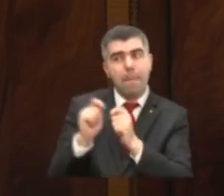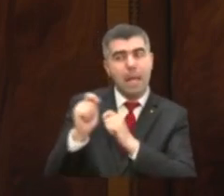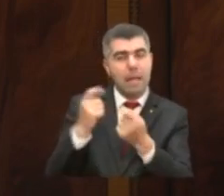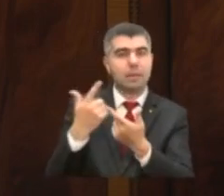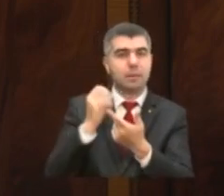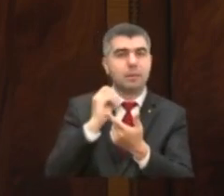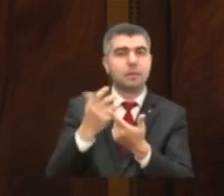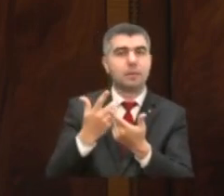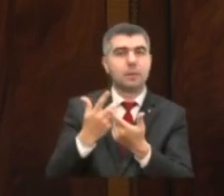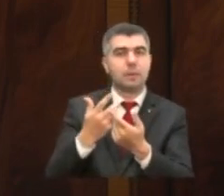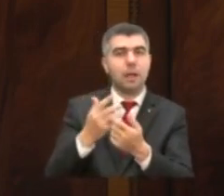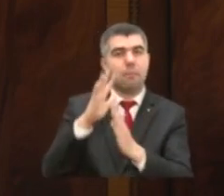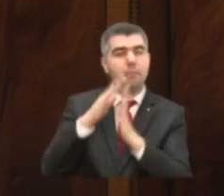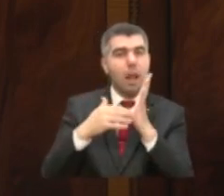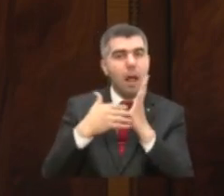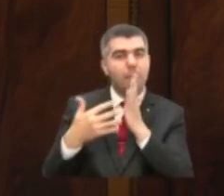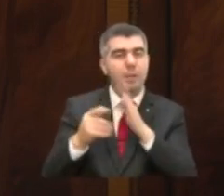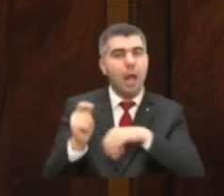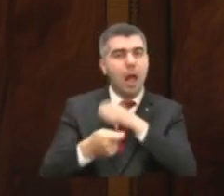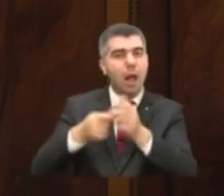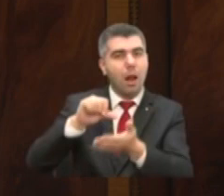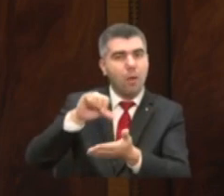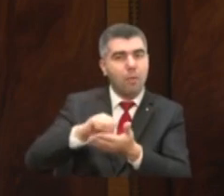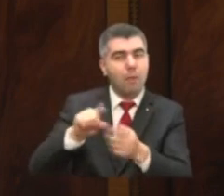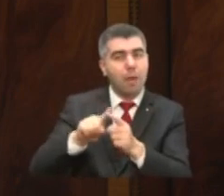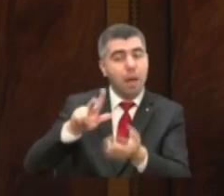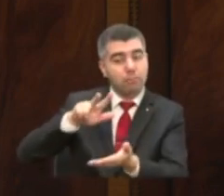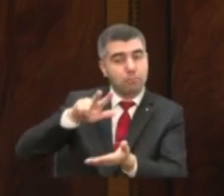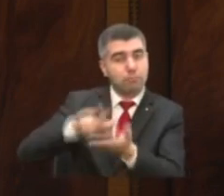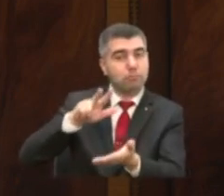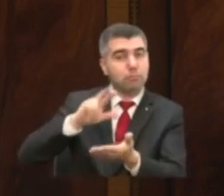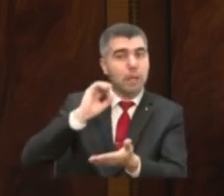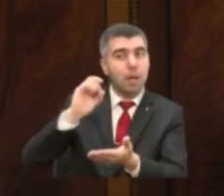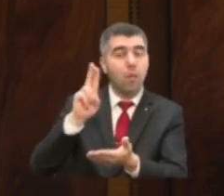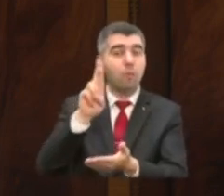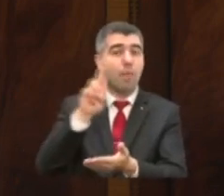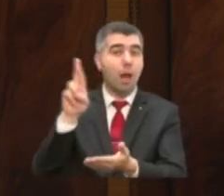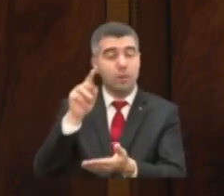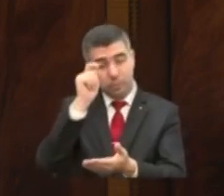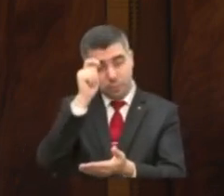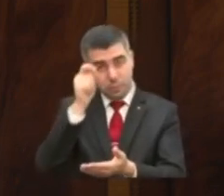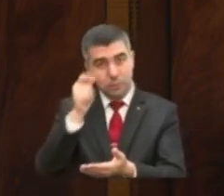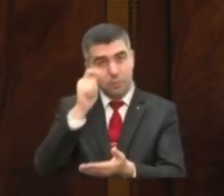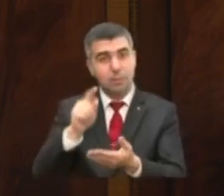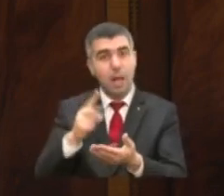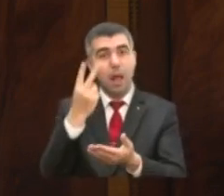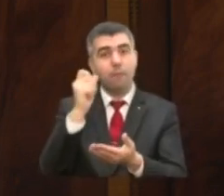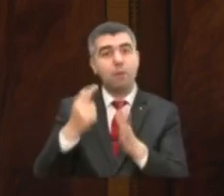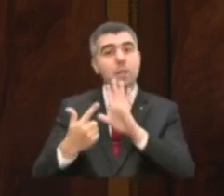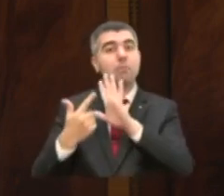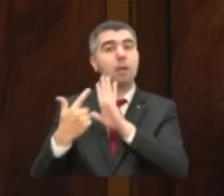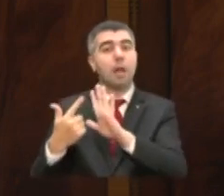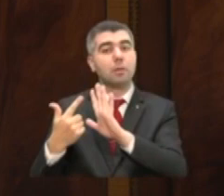القروي. هذا البرنامج الذي كان وفق التعليمات الملكيه الساميه اللي بدا في 2017 غادي نوصلوا